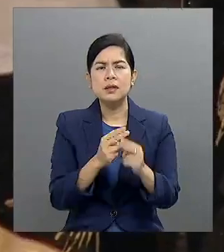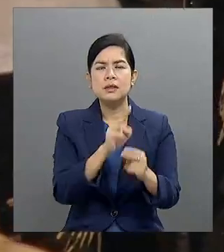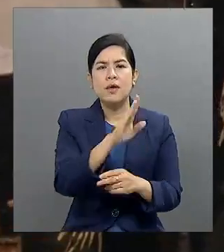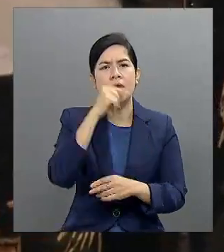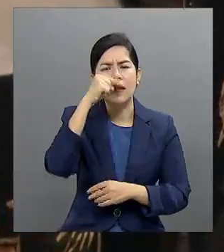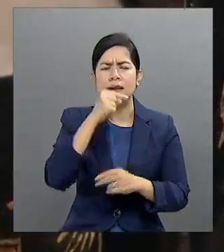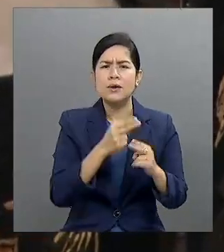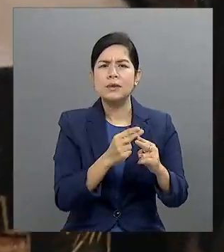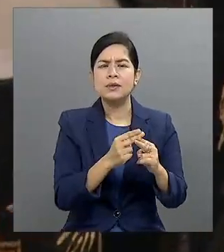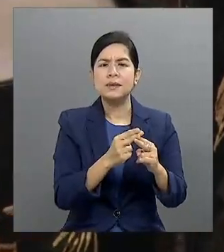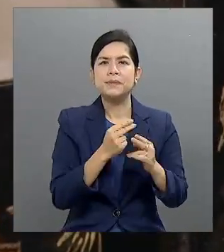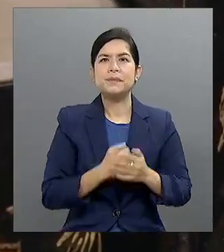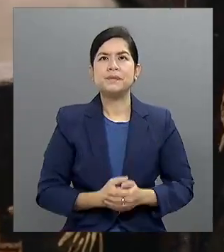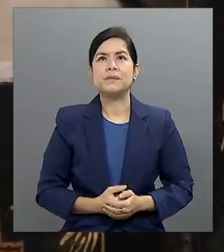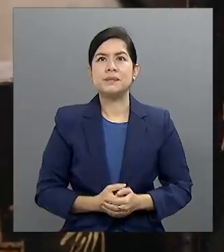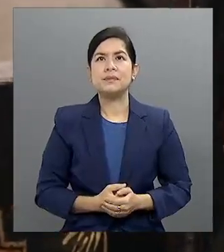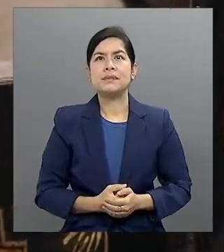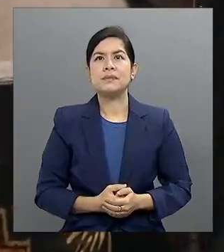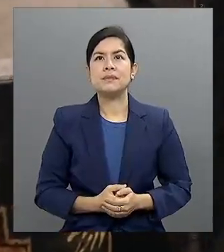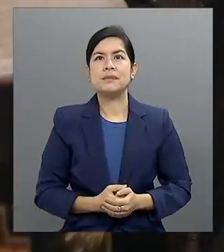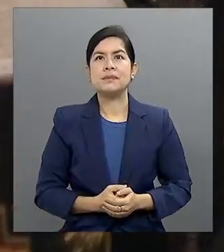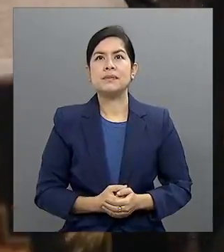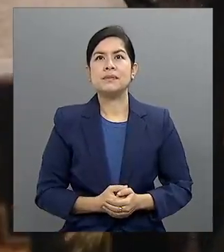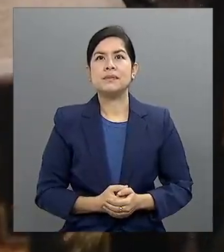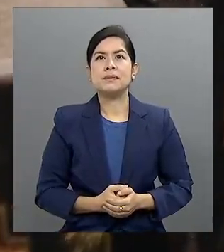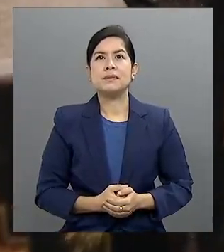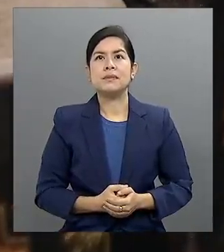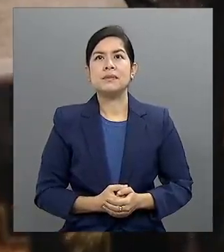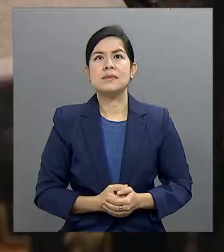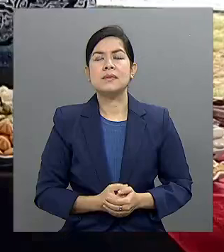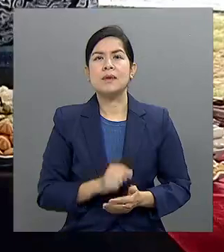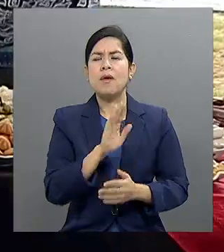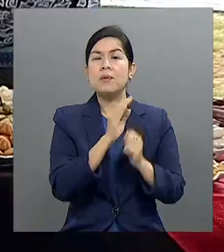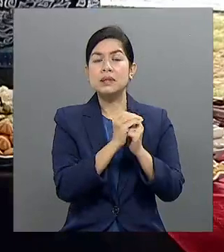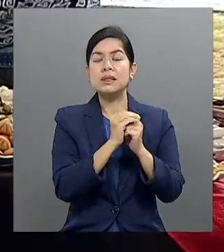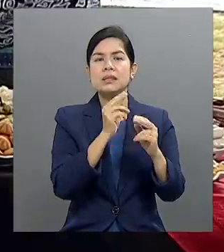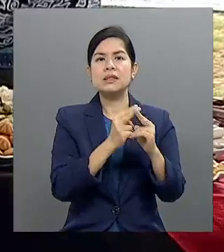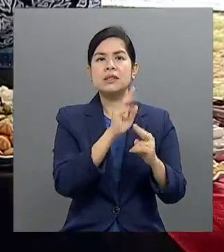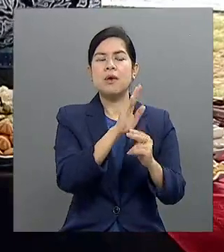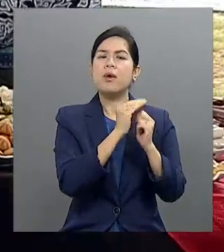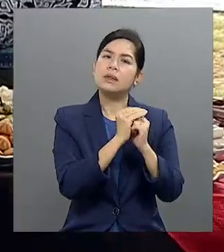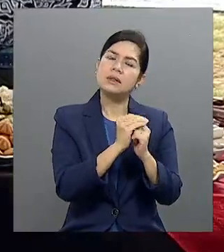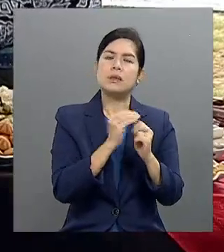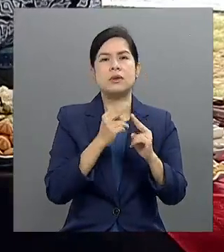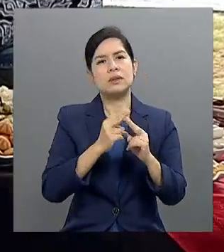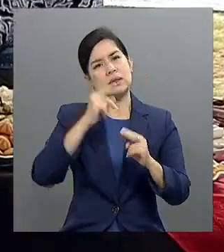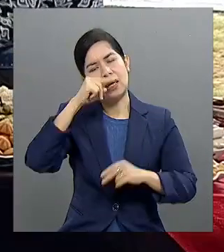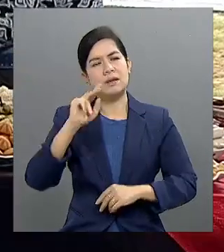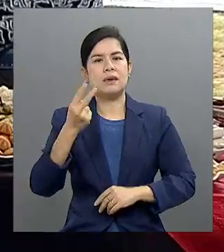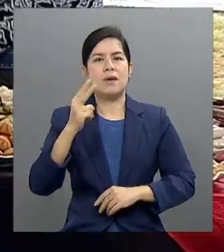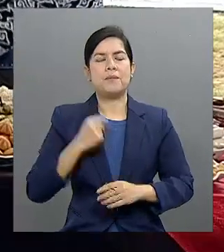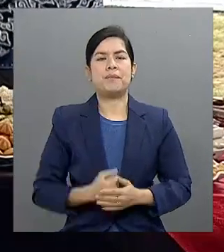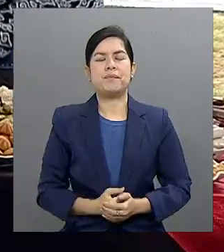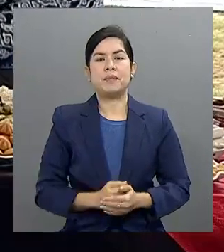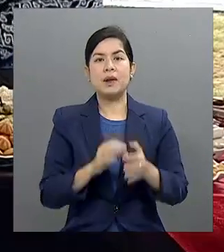ชื่อขนมแดมันดานะครับหรือผังเปี้ยนะครับในภาษาจีนของท้องถิ่นนะครับก็คือจริงๆเป็นภูมิปัญญาว่าในเรื่องของการคล